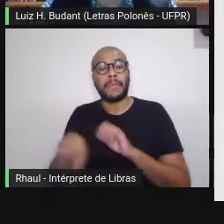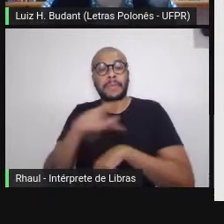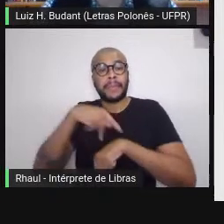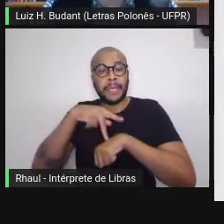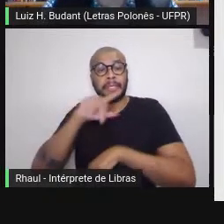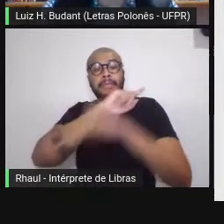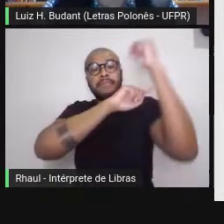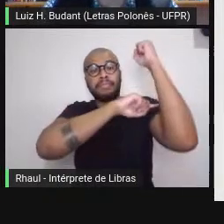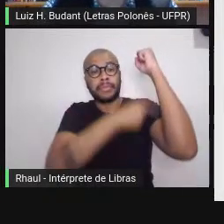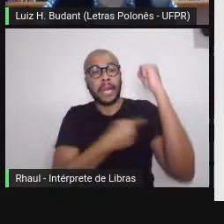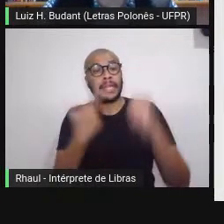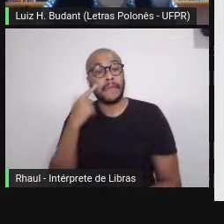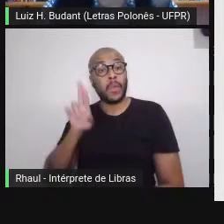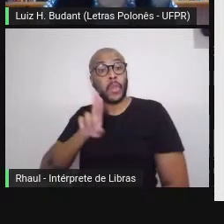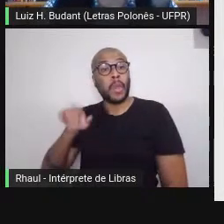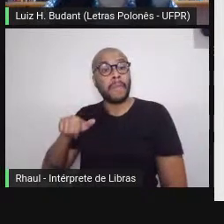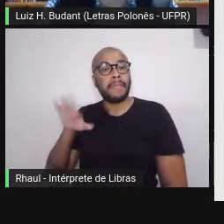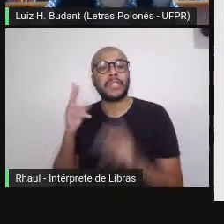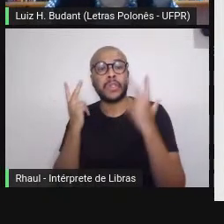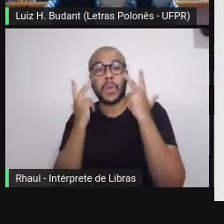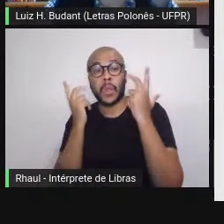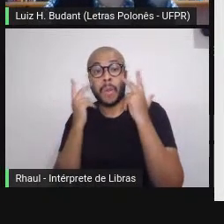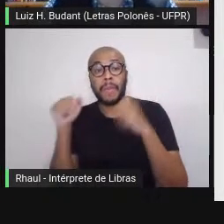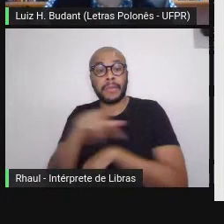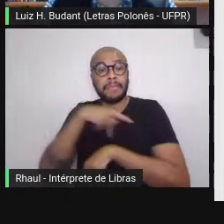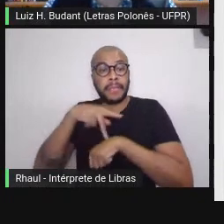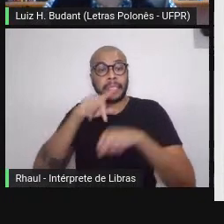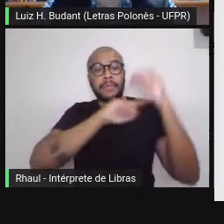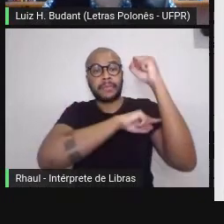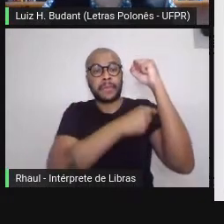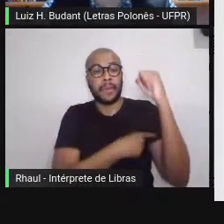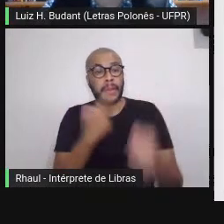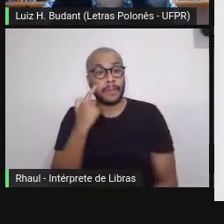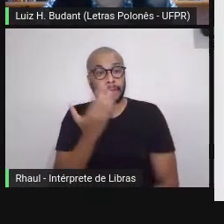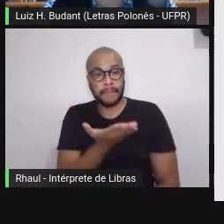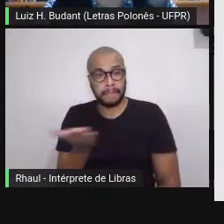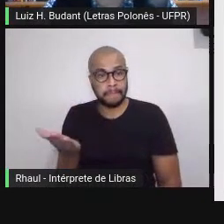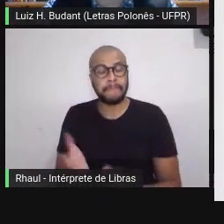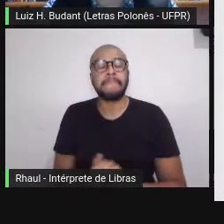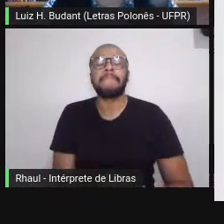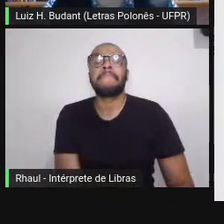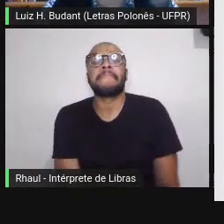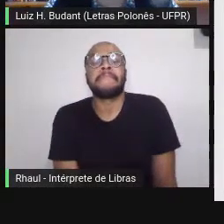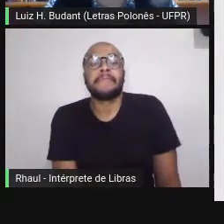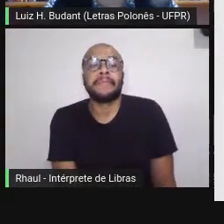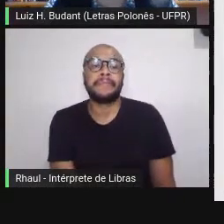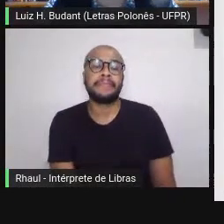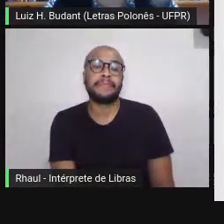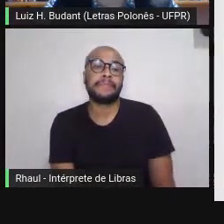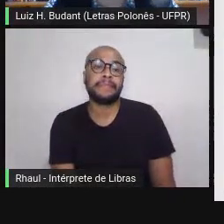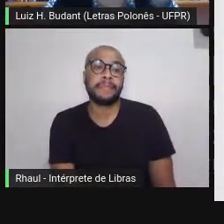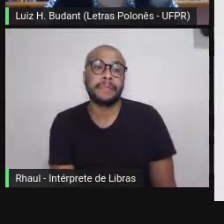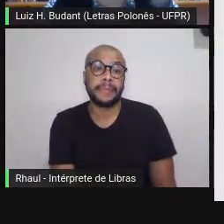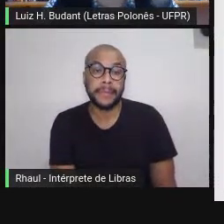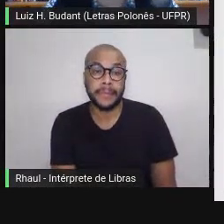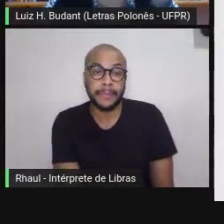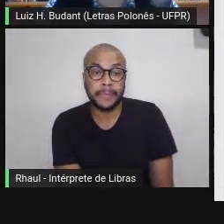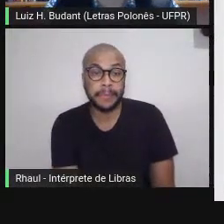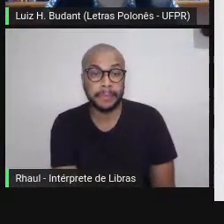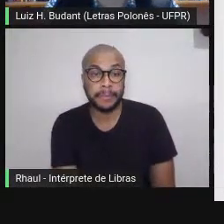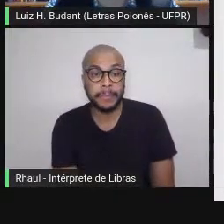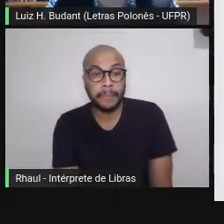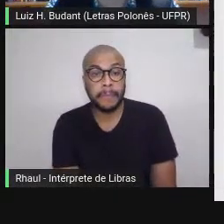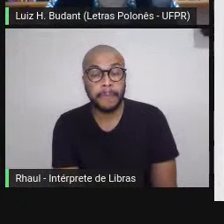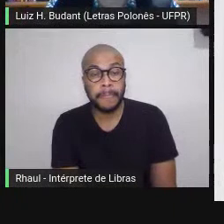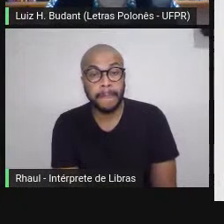são esses os nomes mais comuns, né? Como se pode ver na tabela. I analogicznie takie